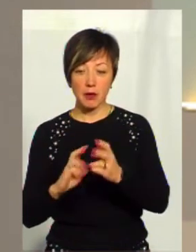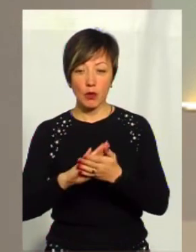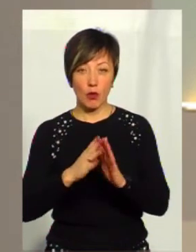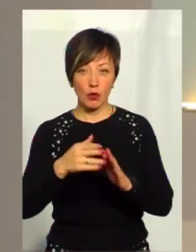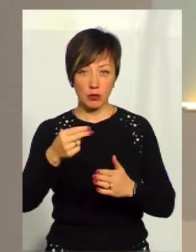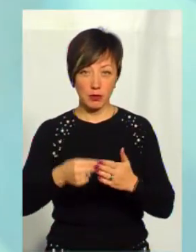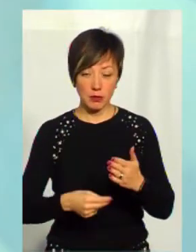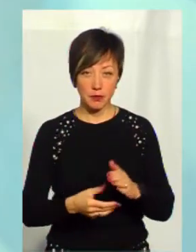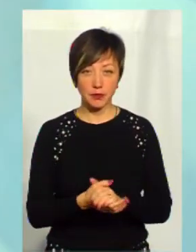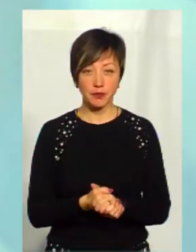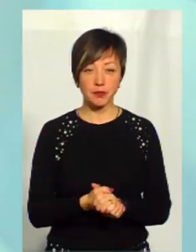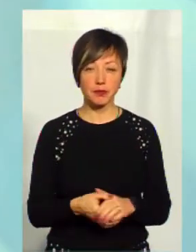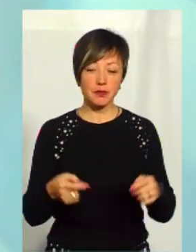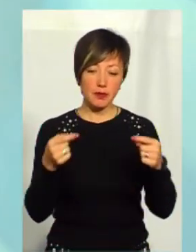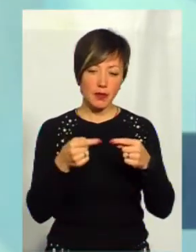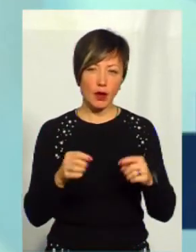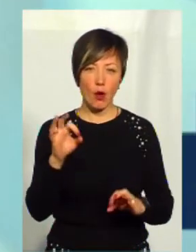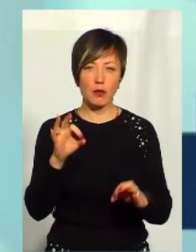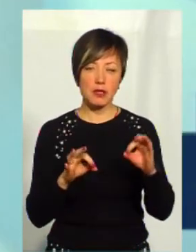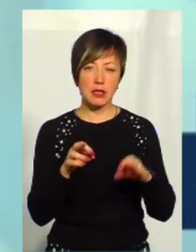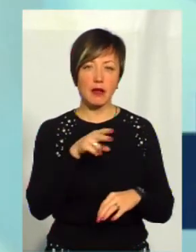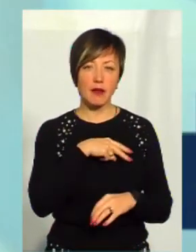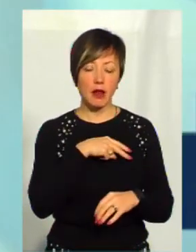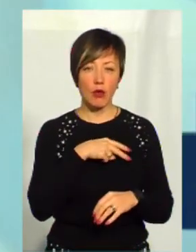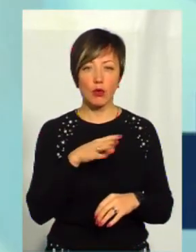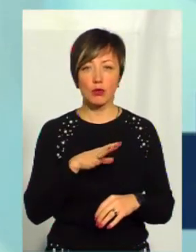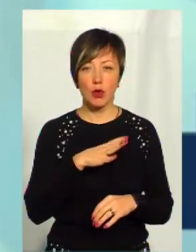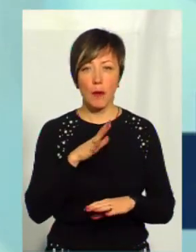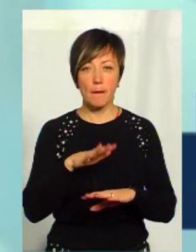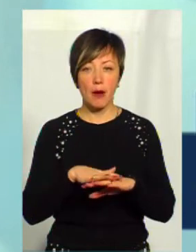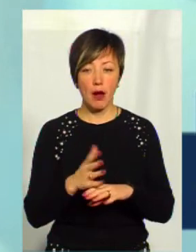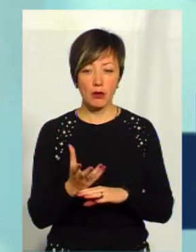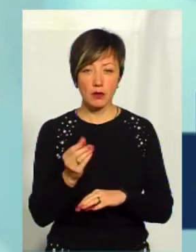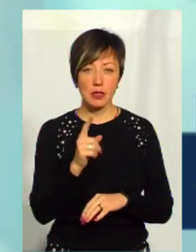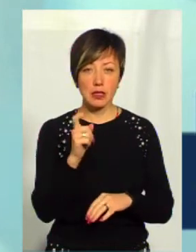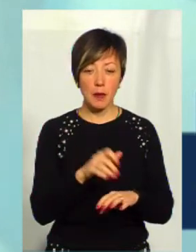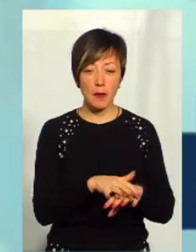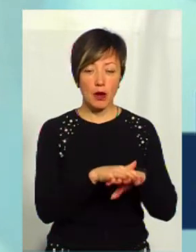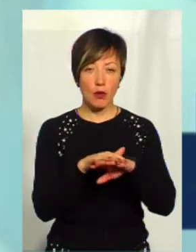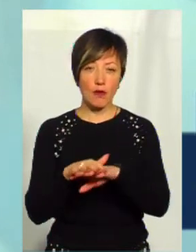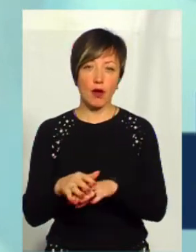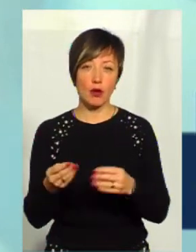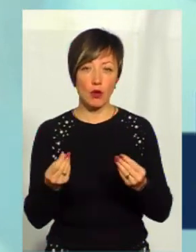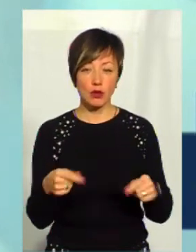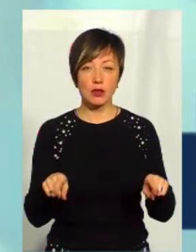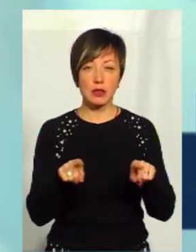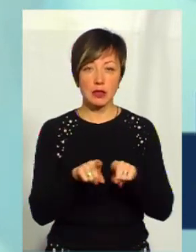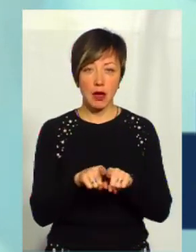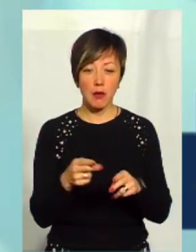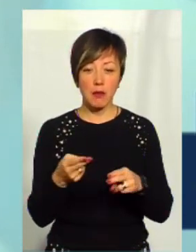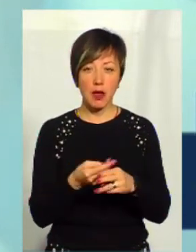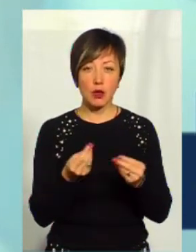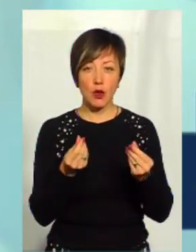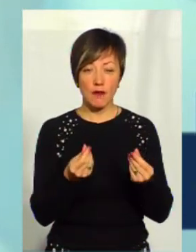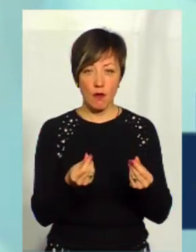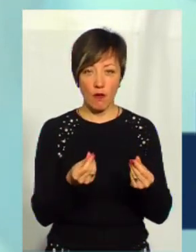угоди. Відповідно, там була комісійна винагорода банкові за перерахування коштів, і таким чином діяла